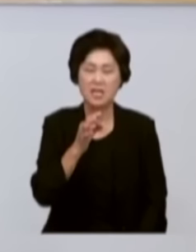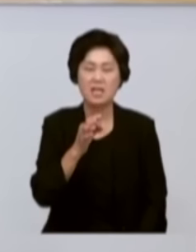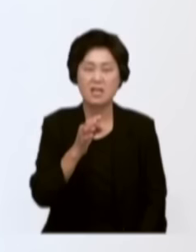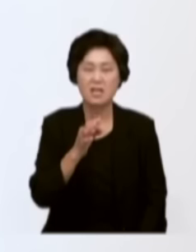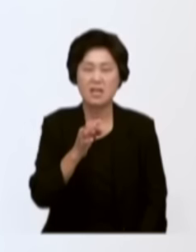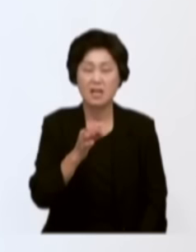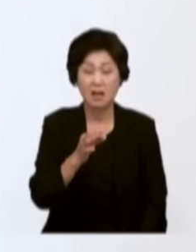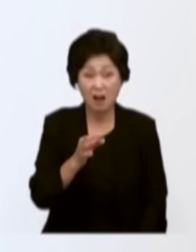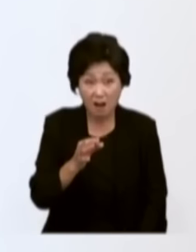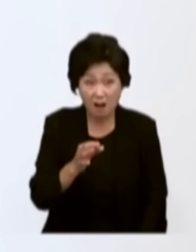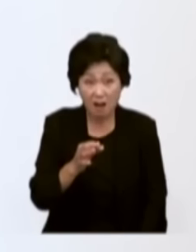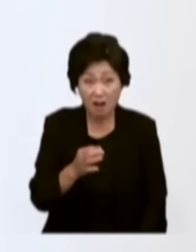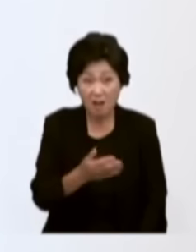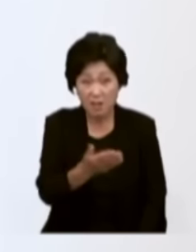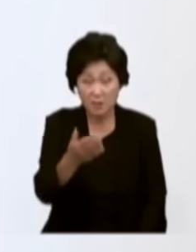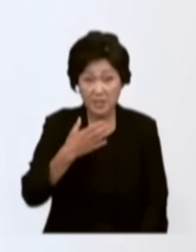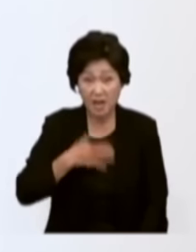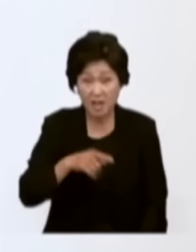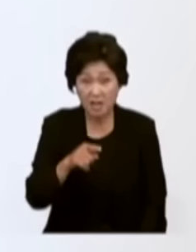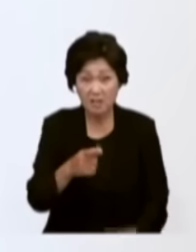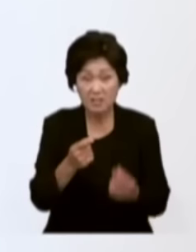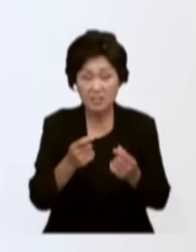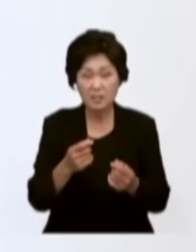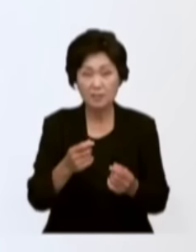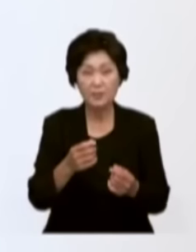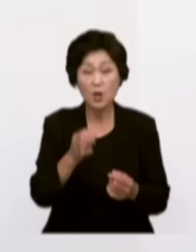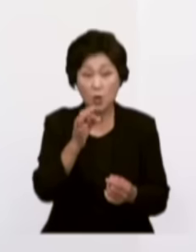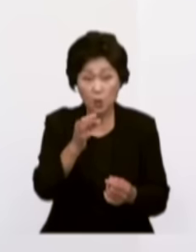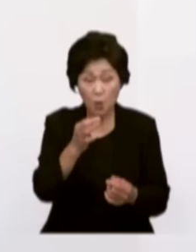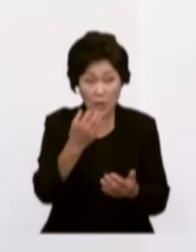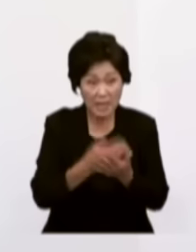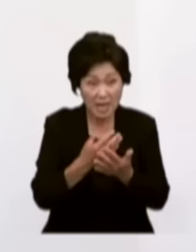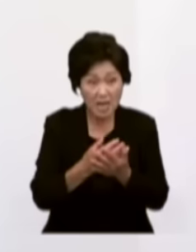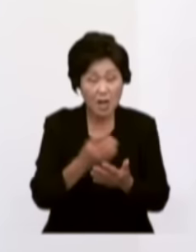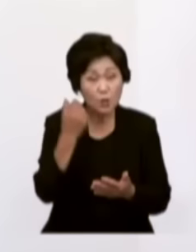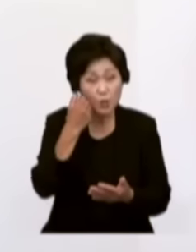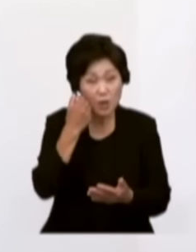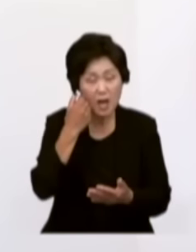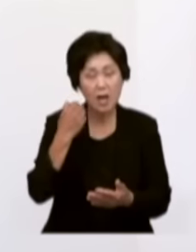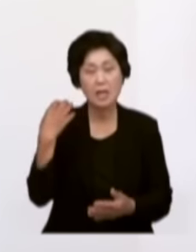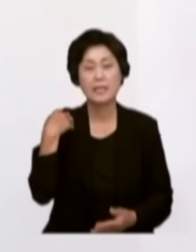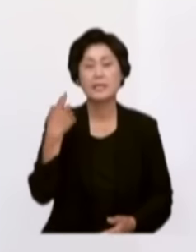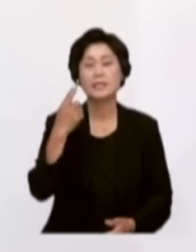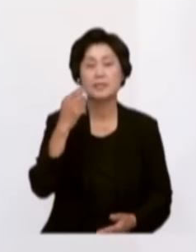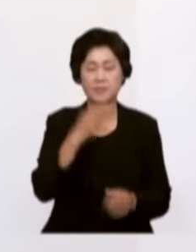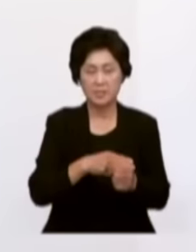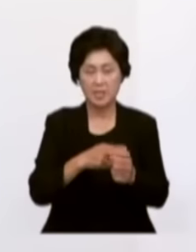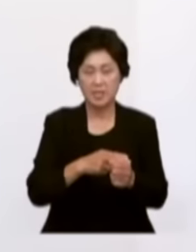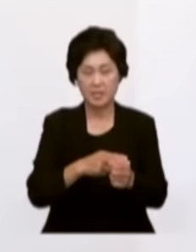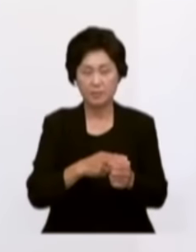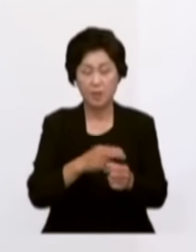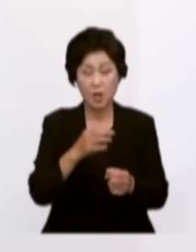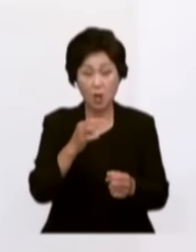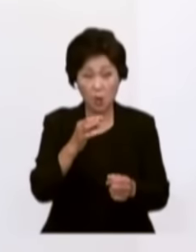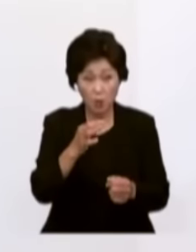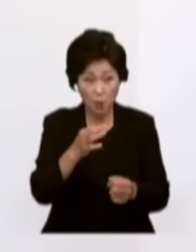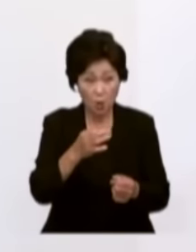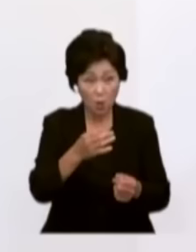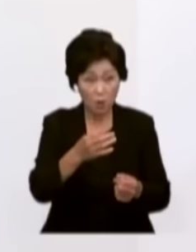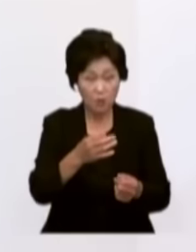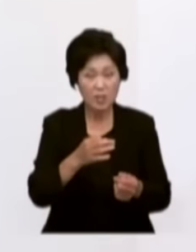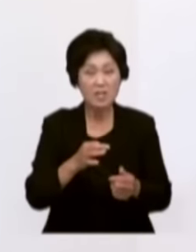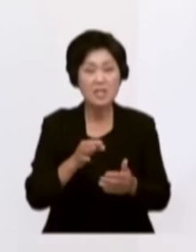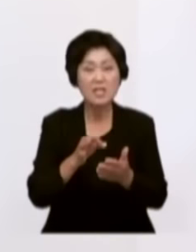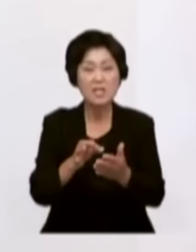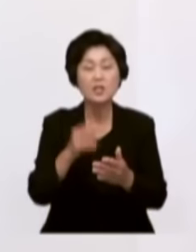육성예비. 그 돈을 아시겠지만 그때는 담임 선생님이 걷었거든요. 그래, 맞아요. 네. 근데 그 돈을 안 낸 사람들 또 앞으로 불러내요. 너 언제까지